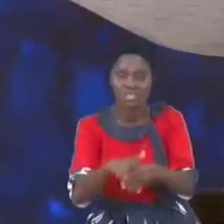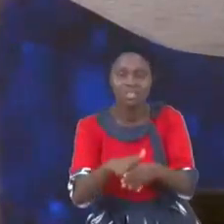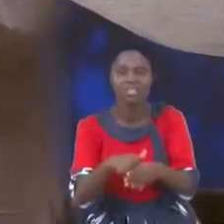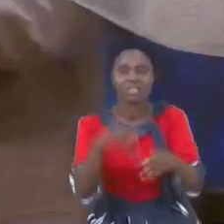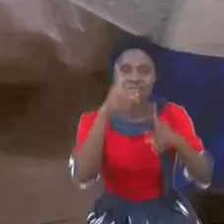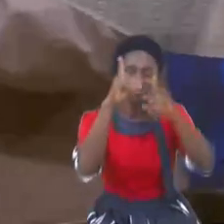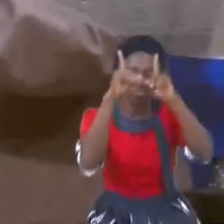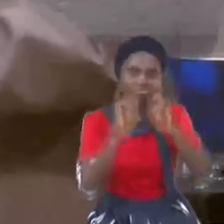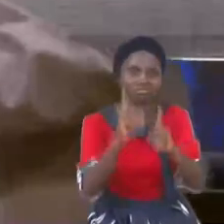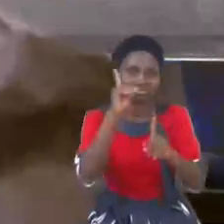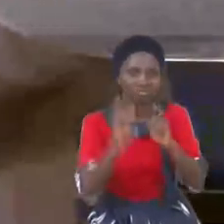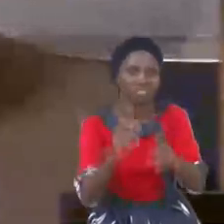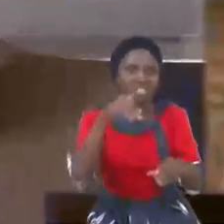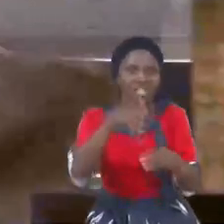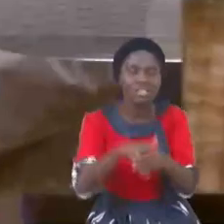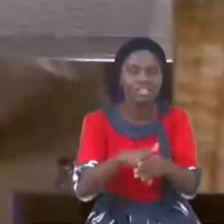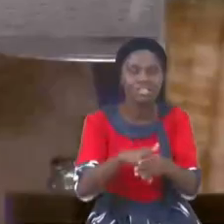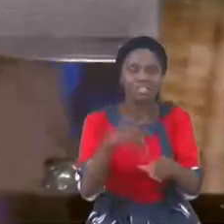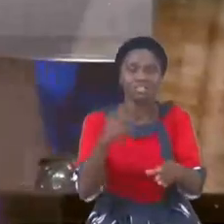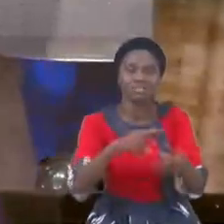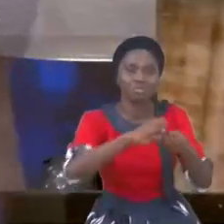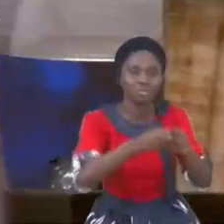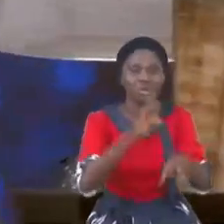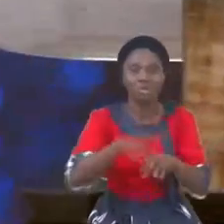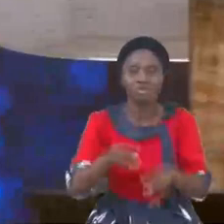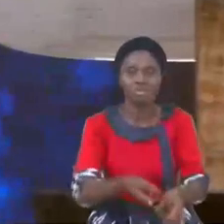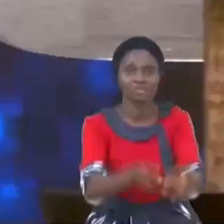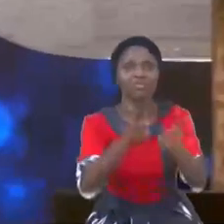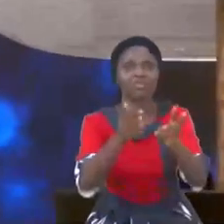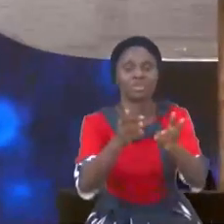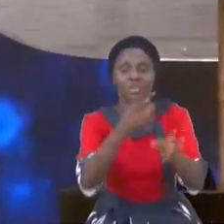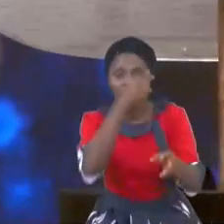en dépit des épines sur l'avant. Parce que